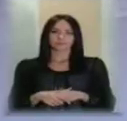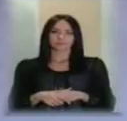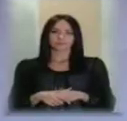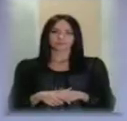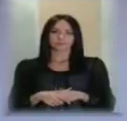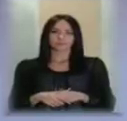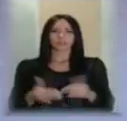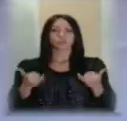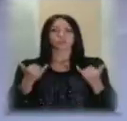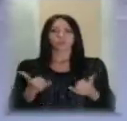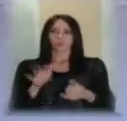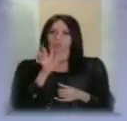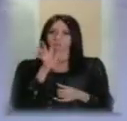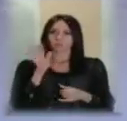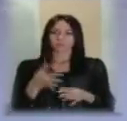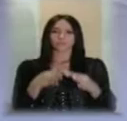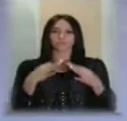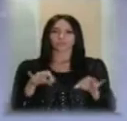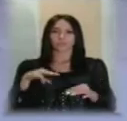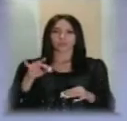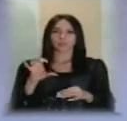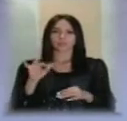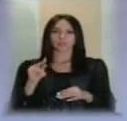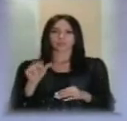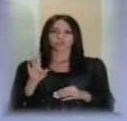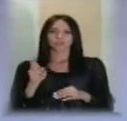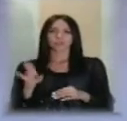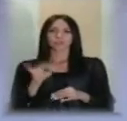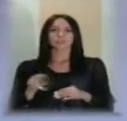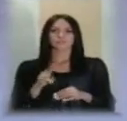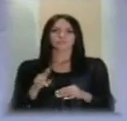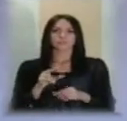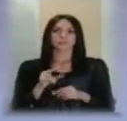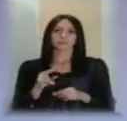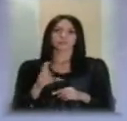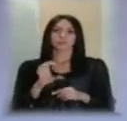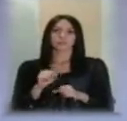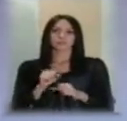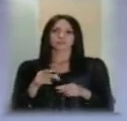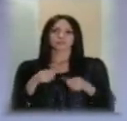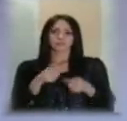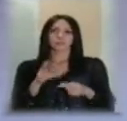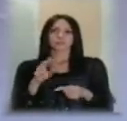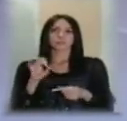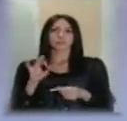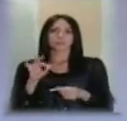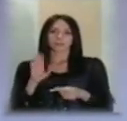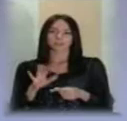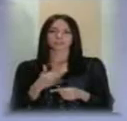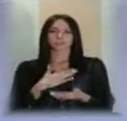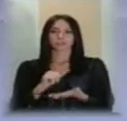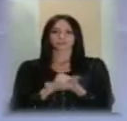Сьогодні п'ята річниця визволення Лисичанська від сепаратистів. Кореспонденти Суспільного поспілкувалися з херсонцем Андрієм Паляницею, який у